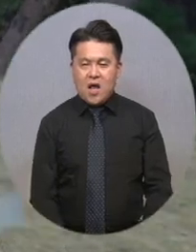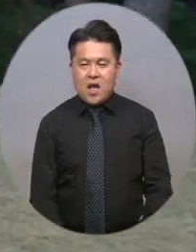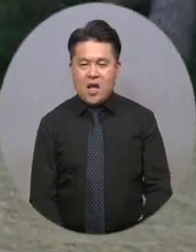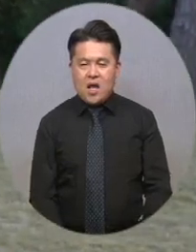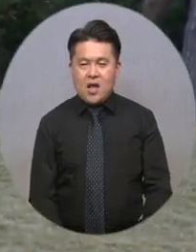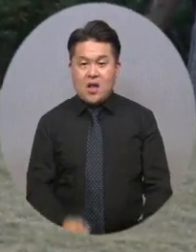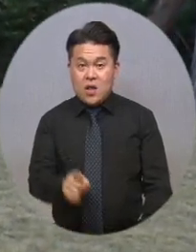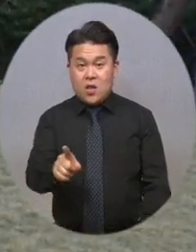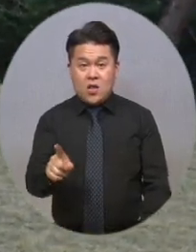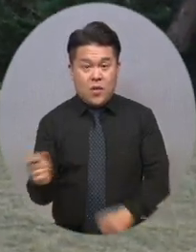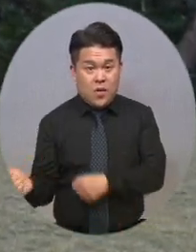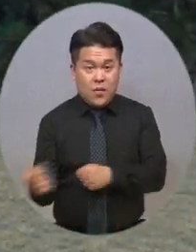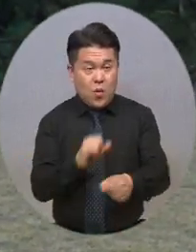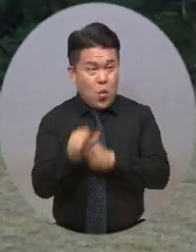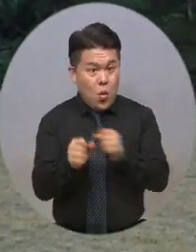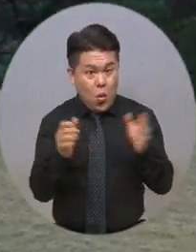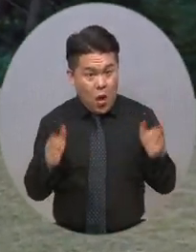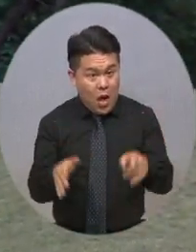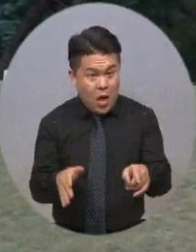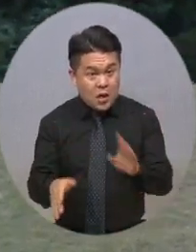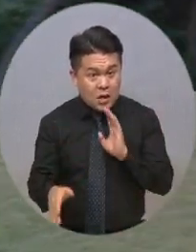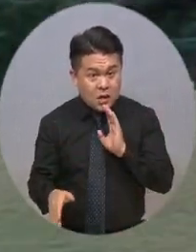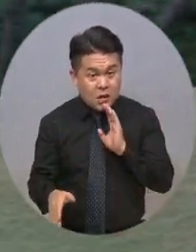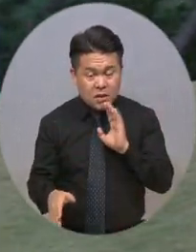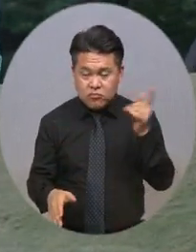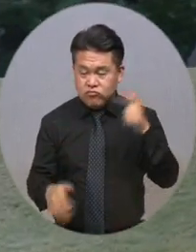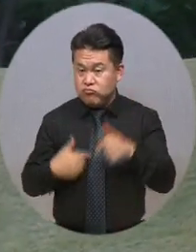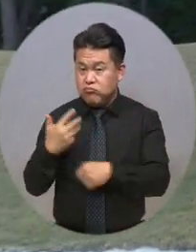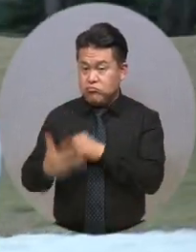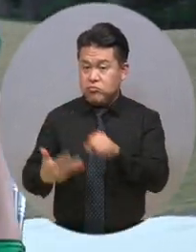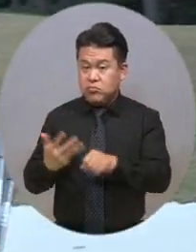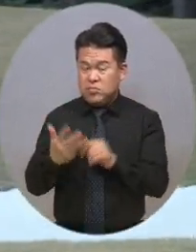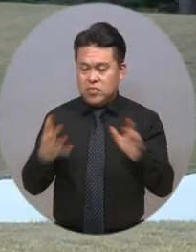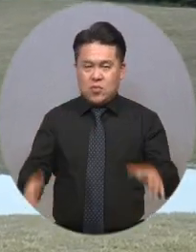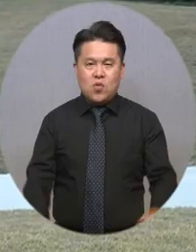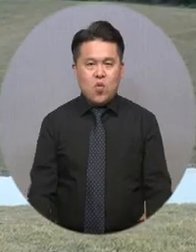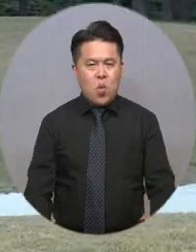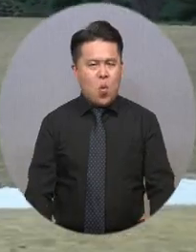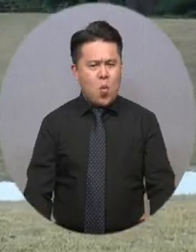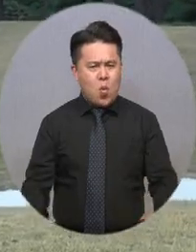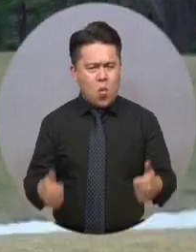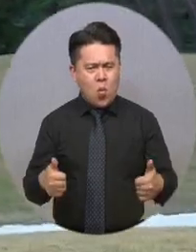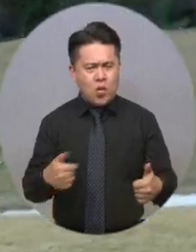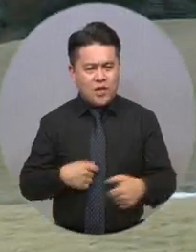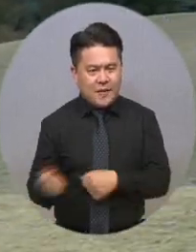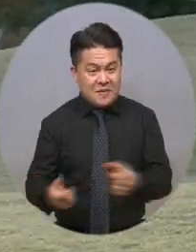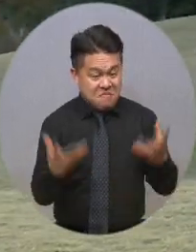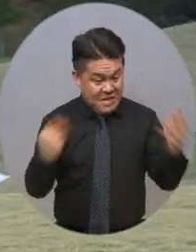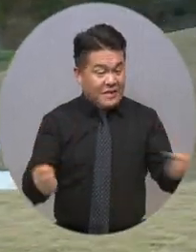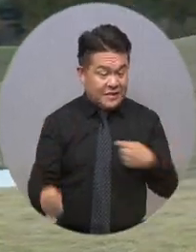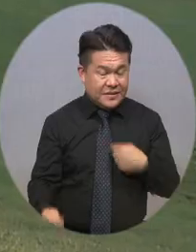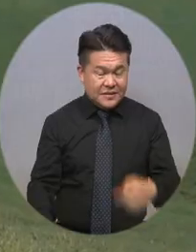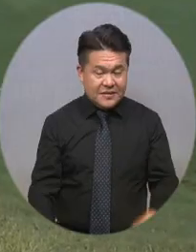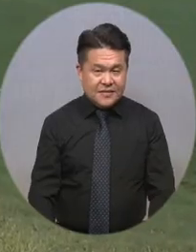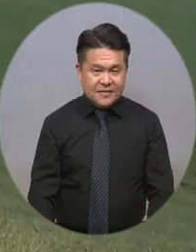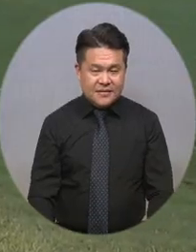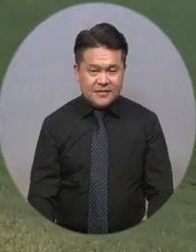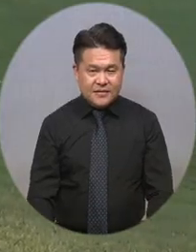5년밖에 안 됐다 그랬죠? 네? 구력이 5년. 저 8년 됐어요. 8년 됐어요? 네. 와, 언제? 저 볼 엄청 쳤죠.